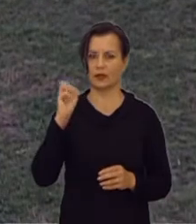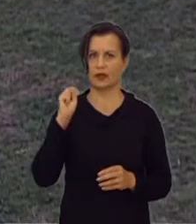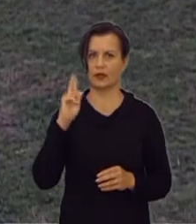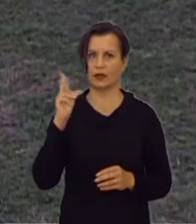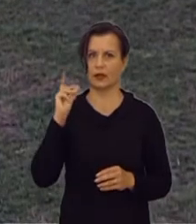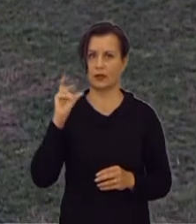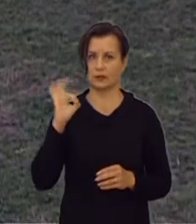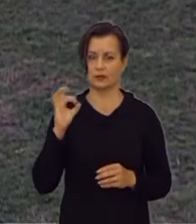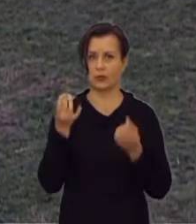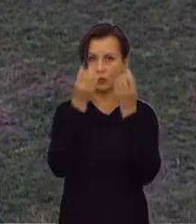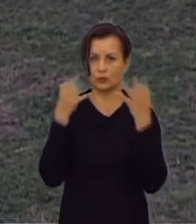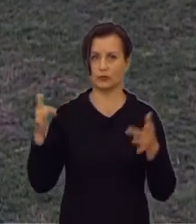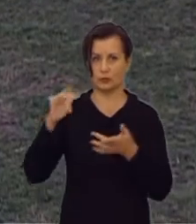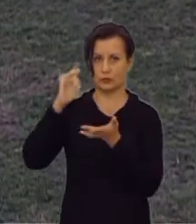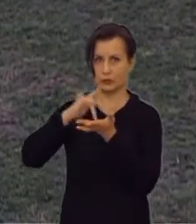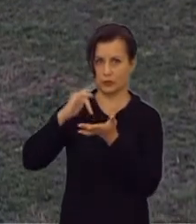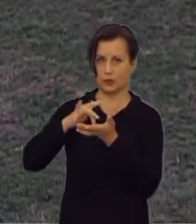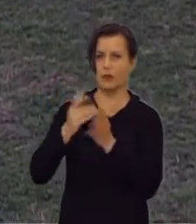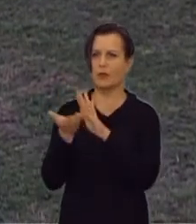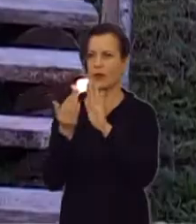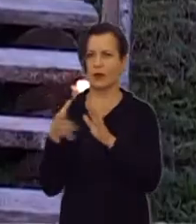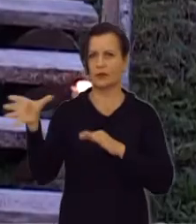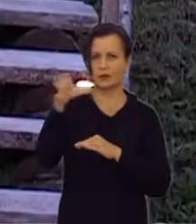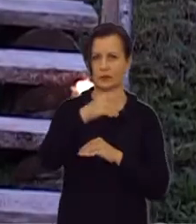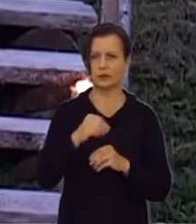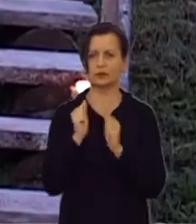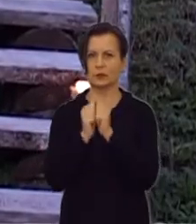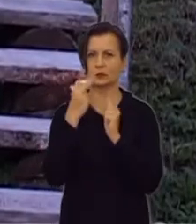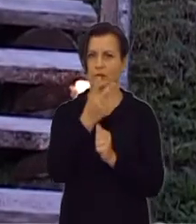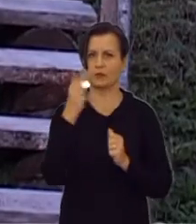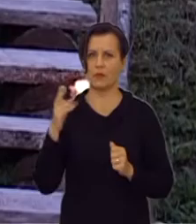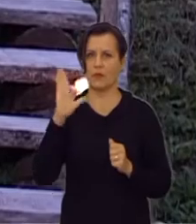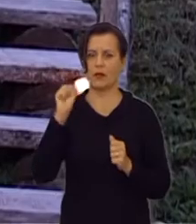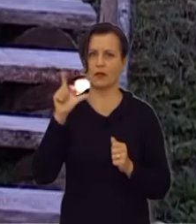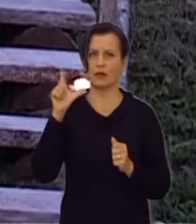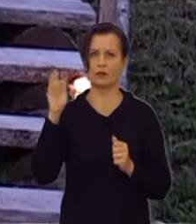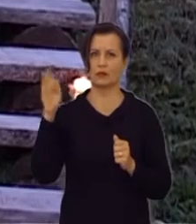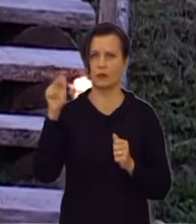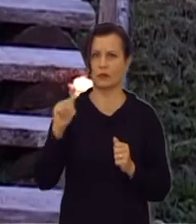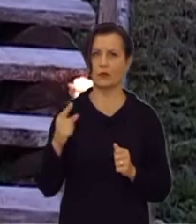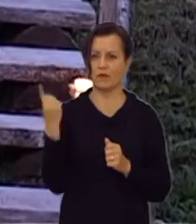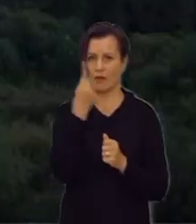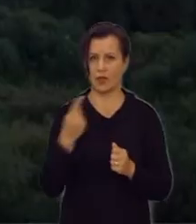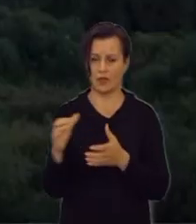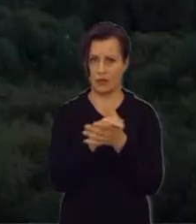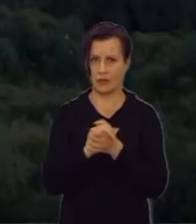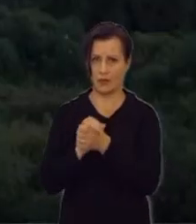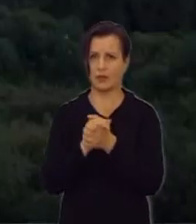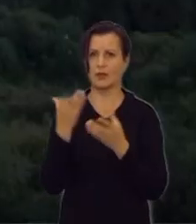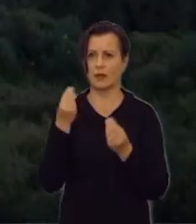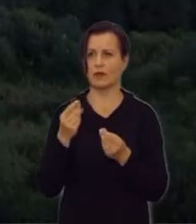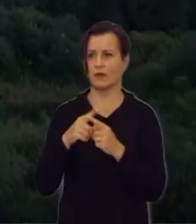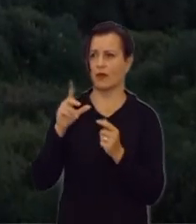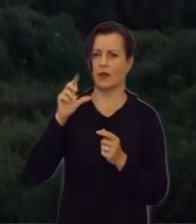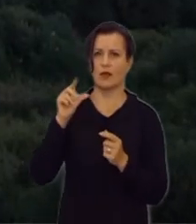Krakių kultūros centras pakvietė visus rugsėjo 22-ąją Baltų vienybės dieną susiburti ant Plinkaigalio piliakalnio. Iš tikrųjų,